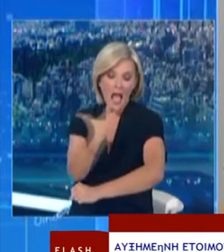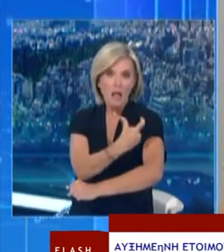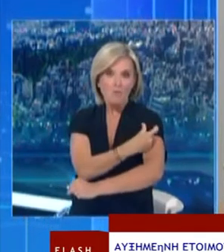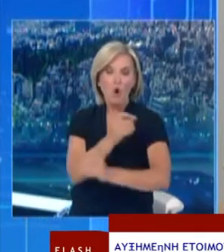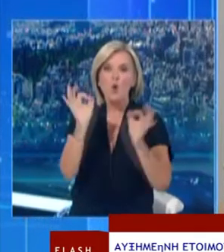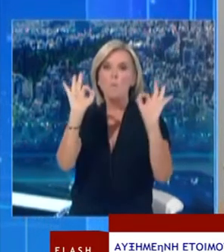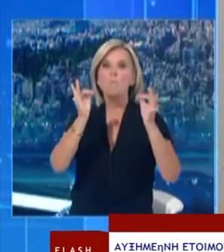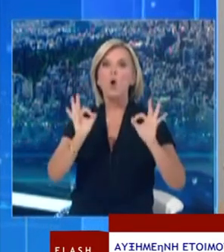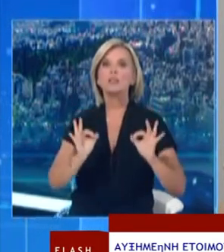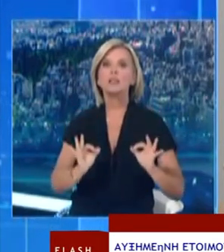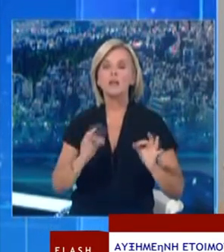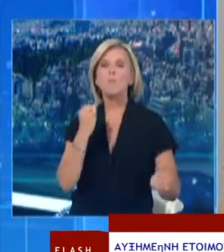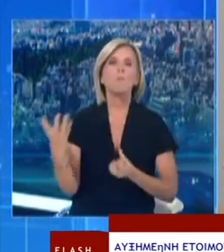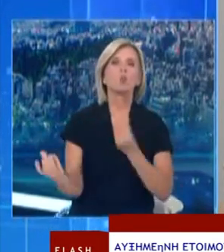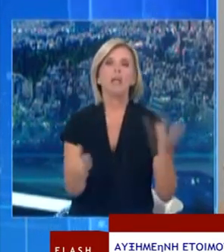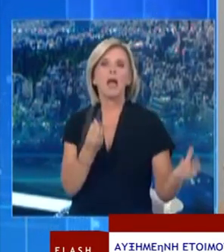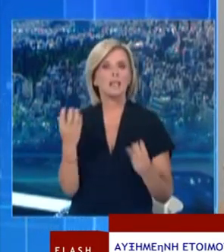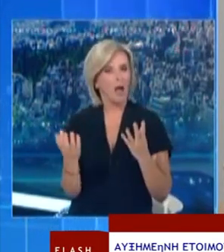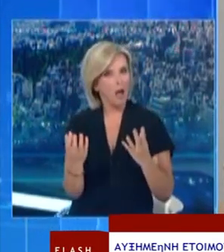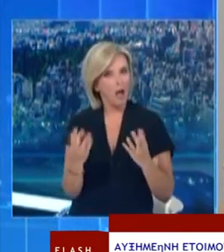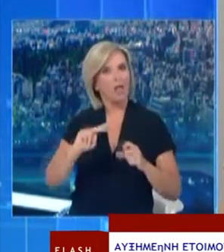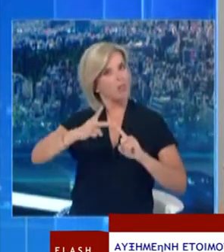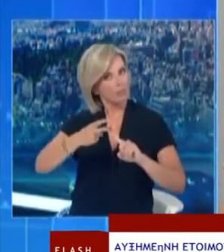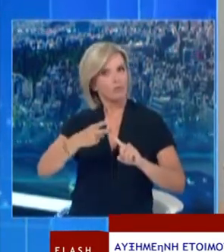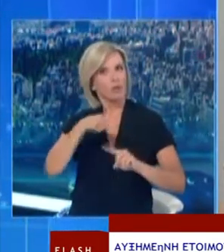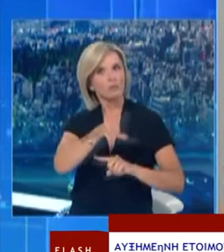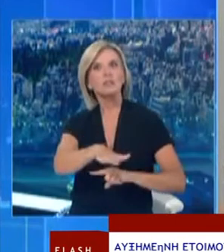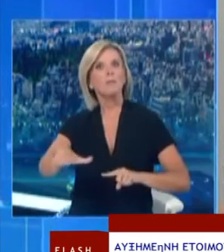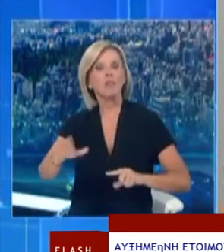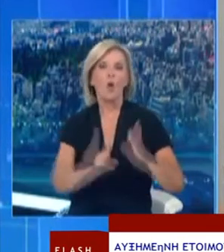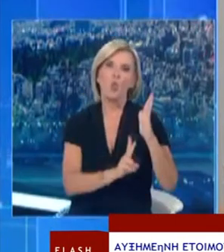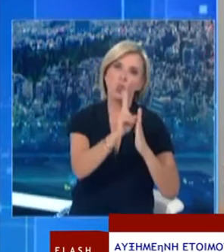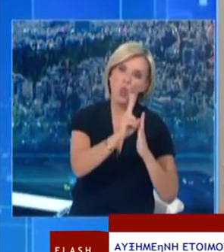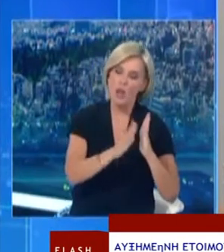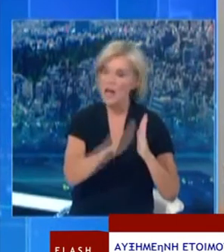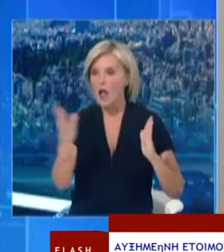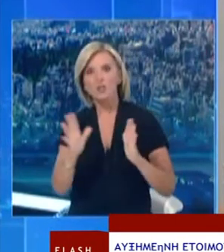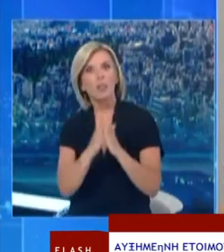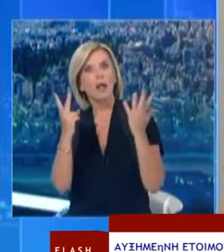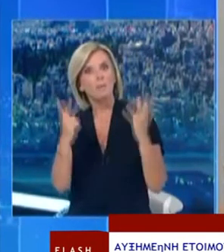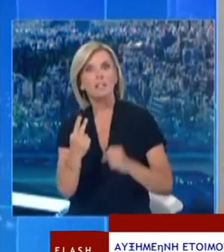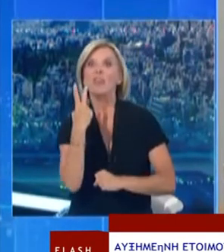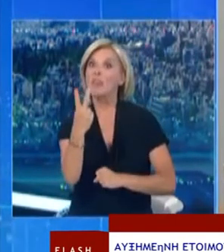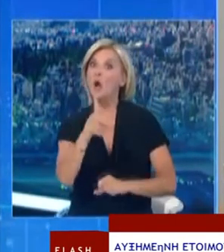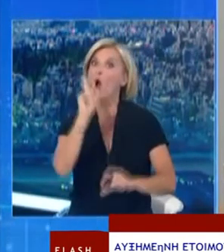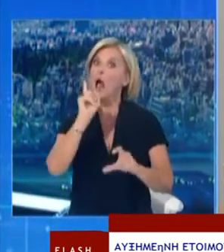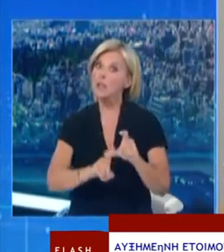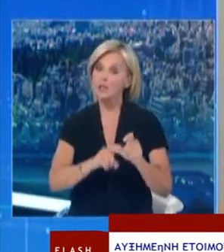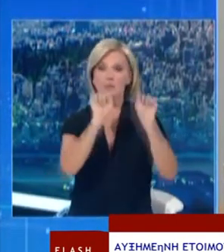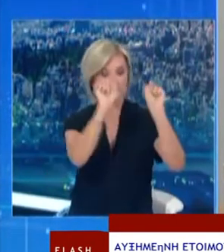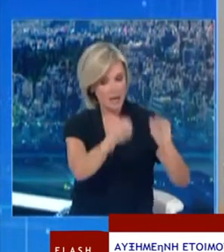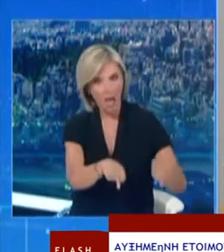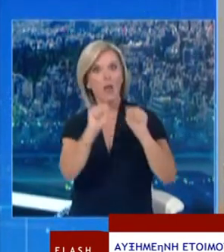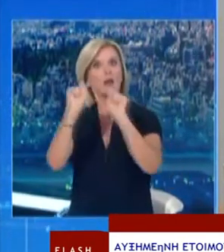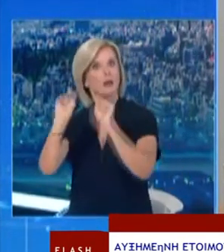ηλικίας 12 έως 17 ετών. Η έγκριση και για τα 2 αυτά εμβόλια δόθηκε